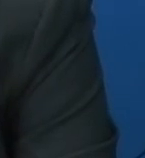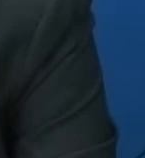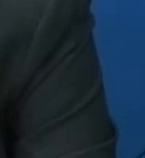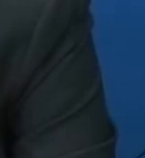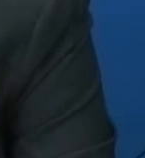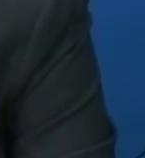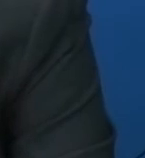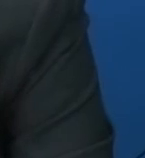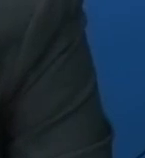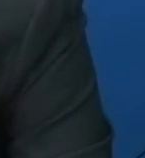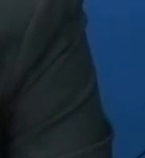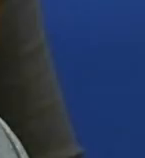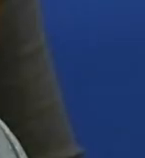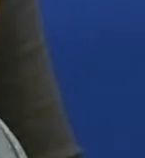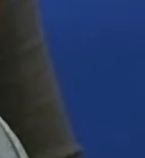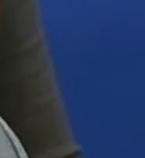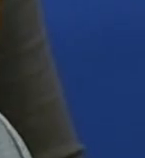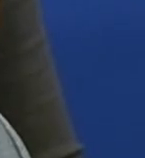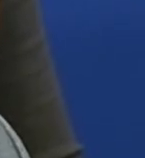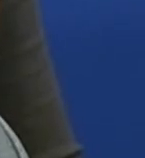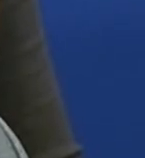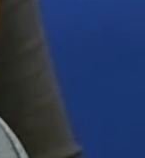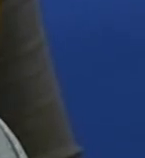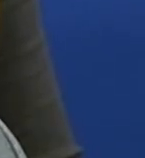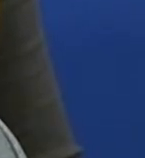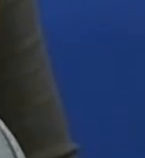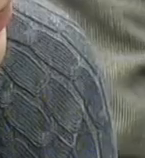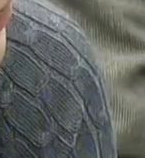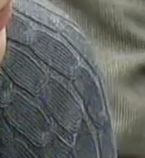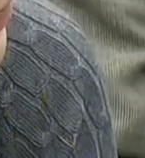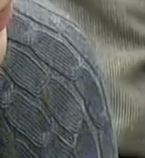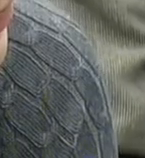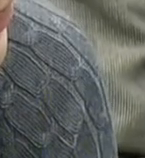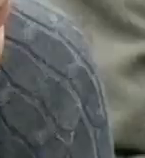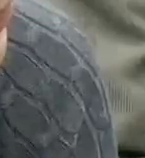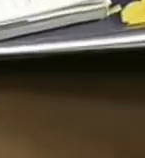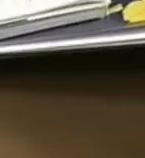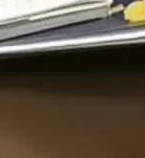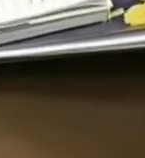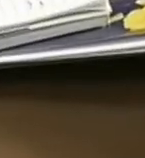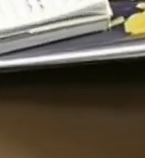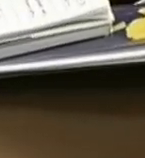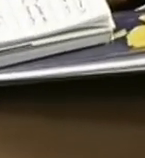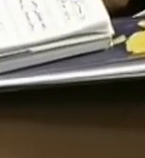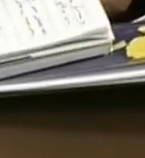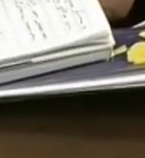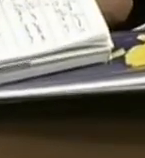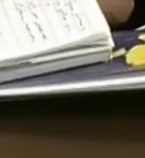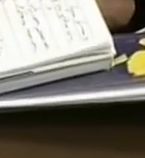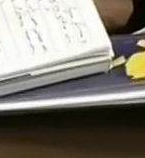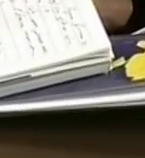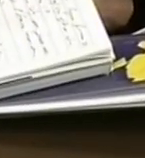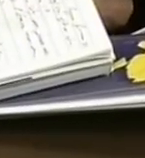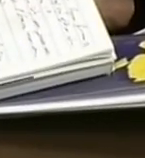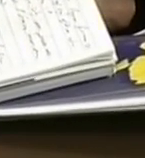ми цього не боїмося. Референдуму не варто боятися, якщо він буде проведений за новим чесним законом про порядок народного